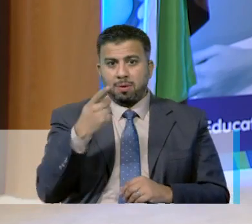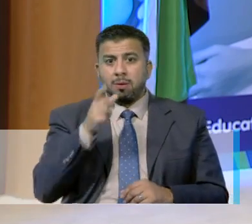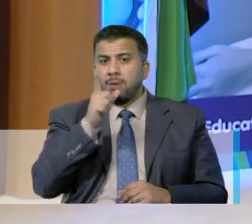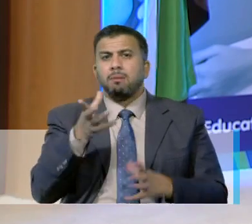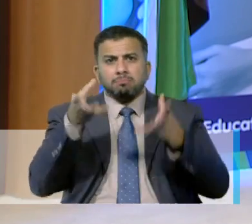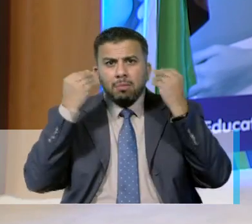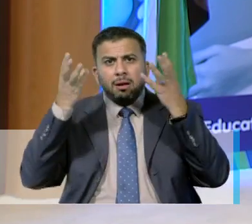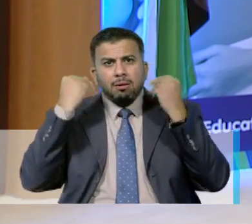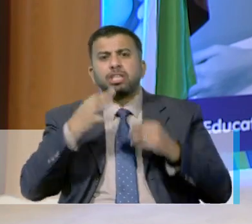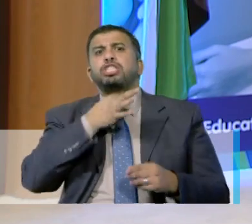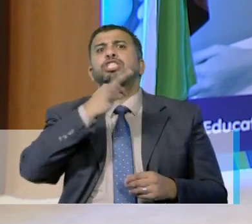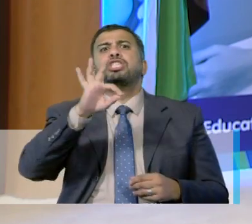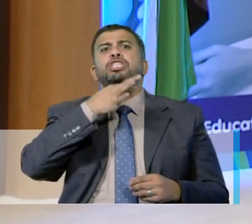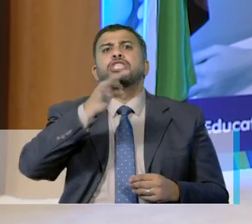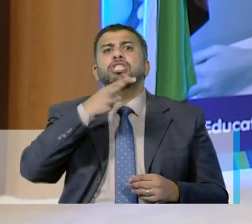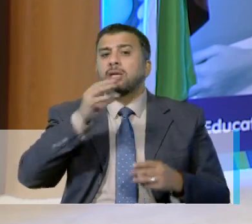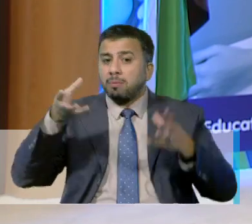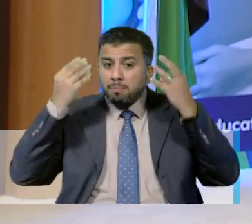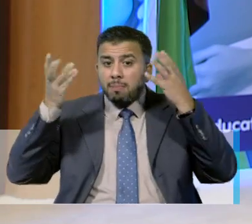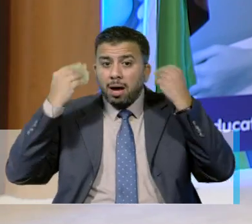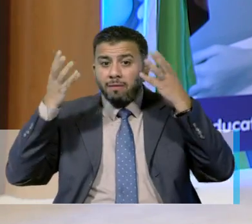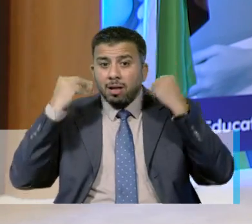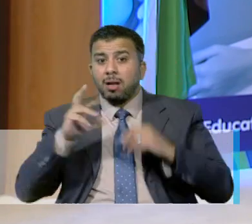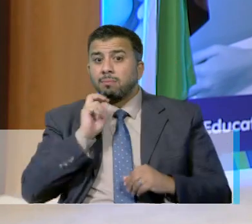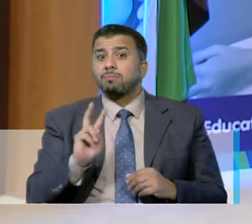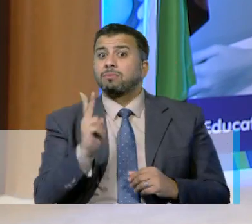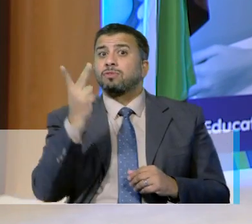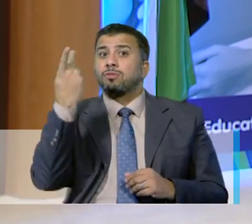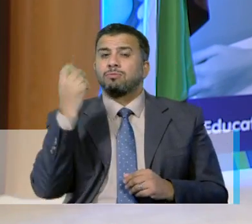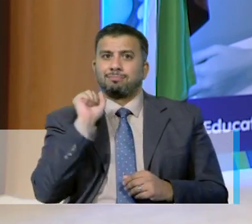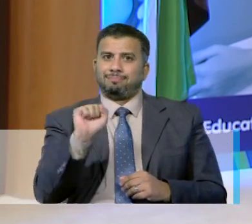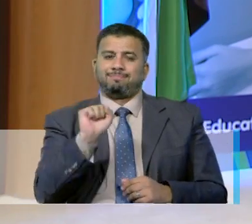للتعرف على آخر المستجدات المعرفية والتطورات التكنولوجية.